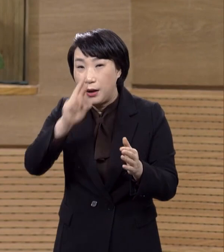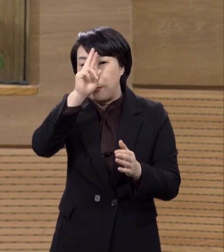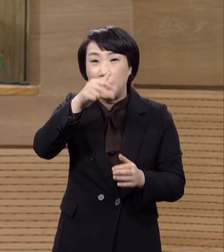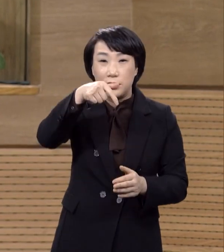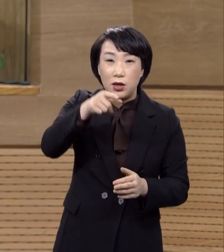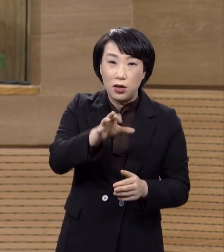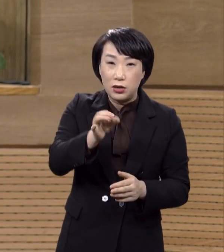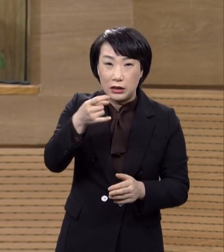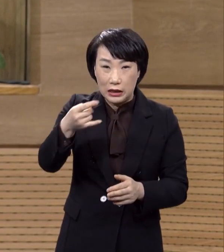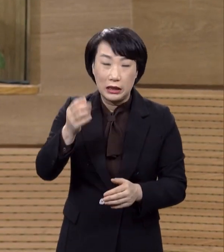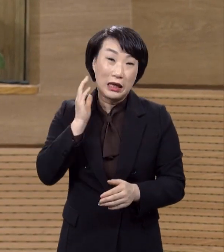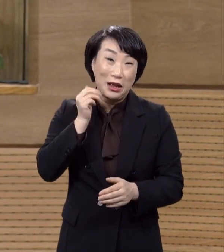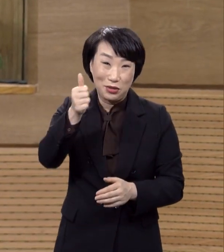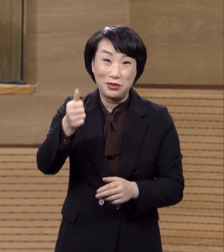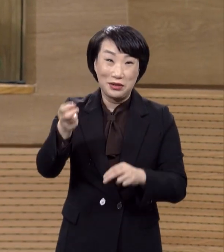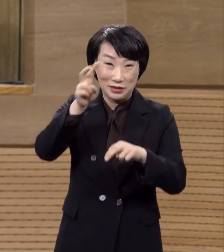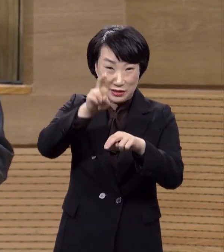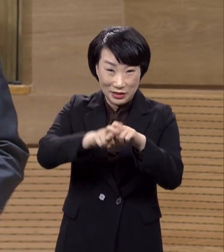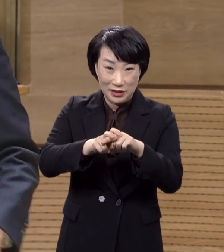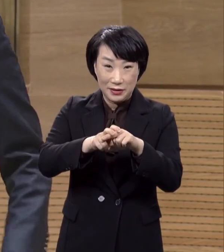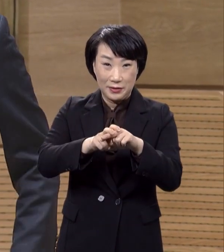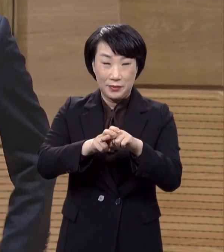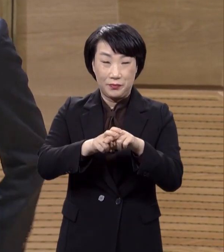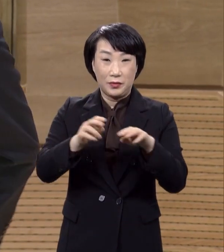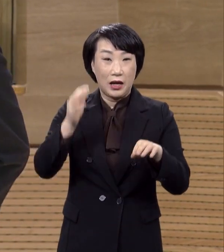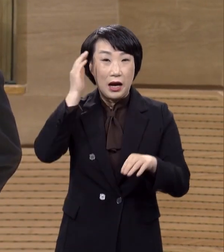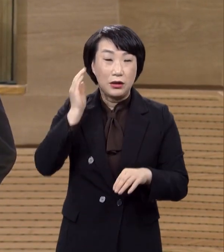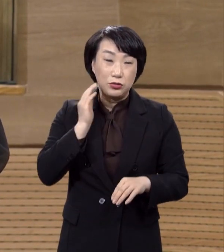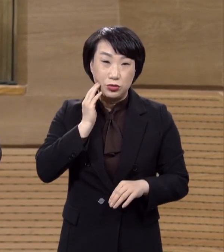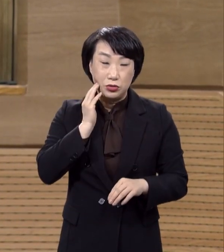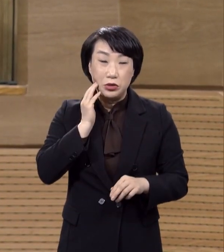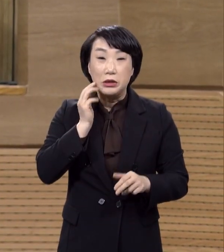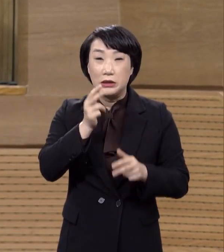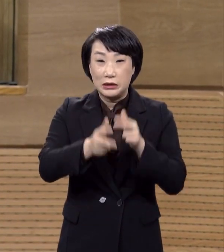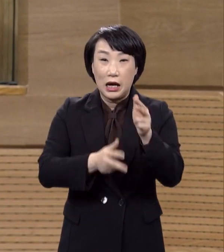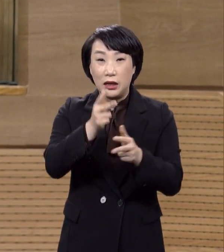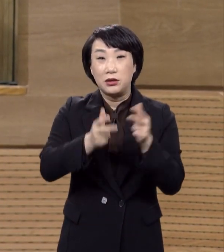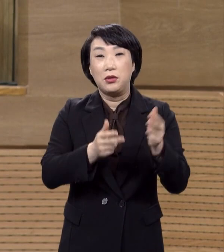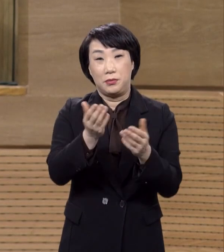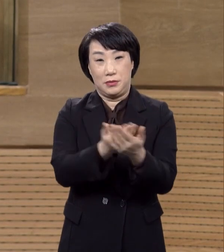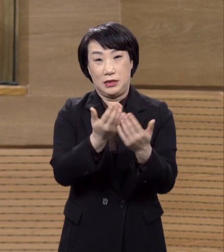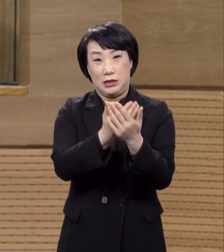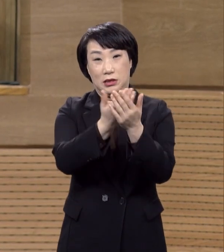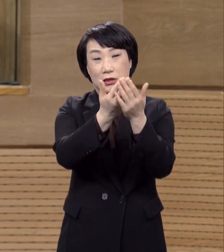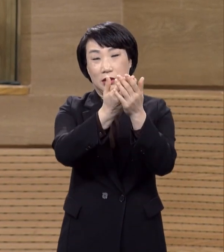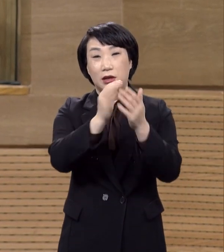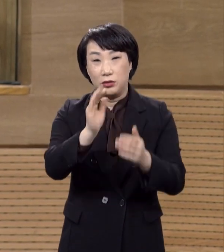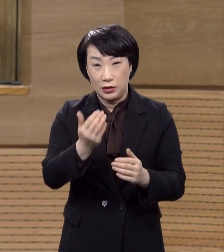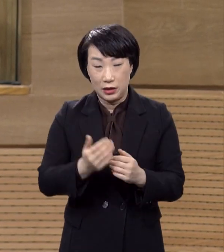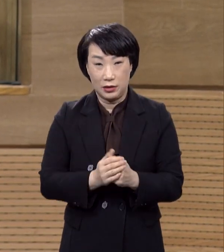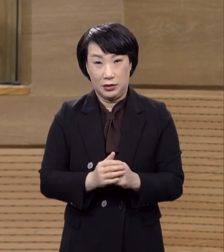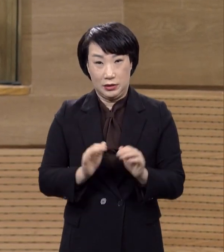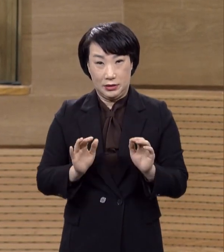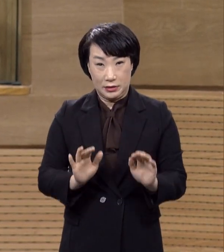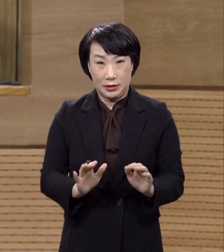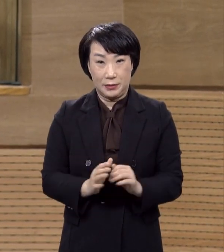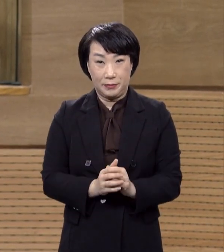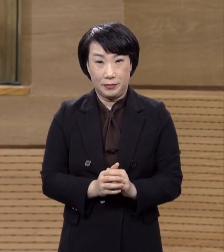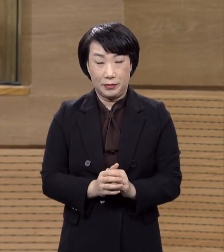박정희 대통령이 나타남으로 우리나라가 산업국가가 되면서